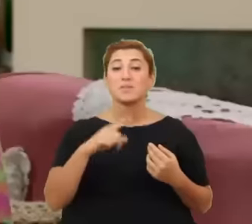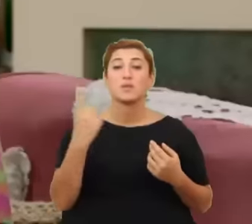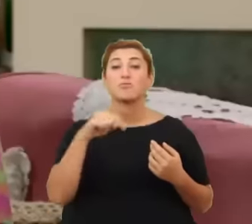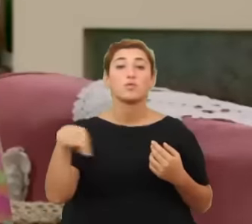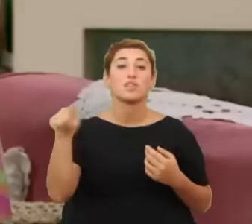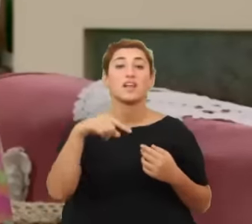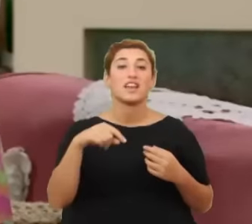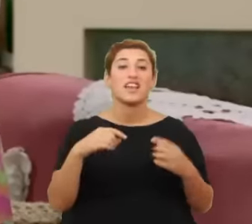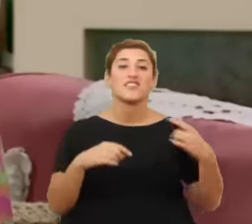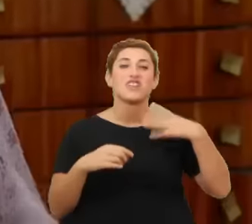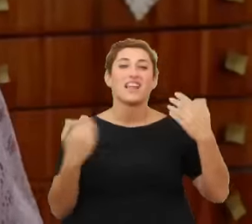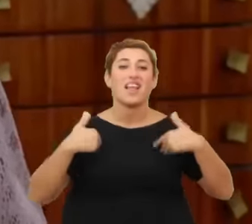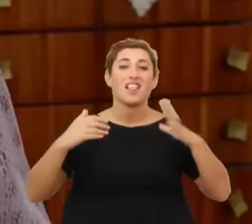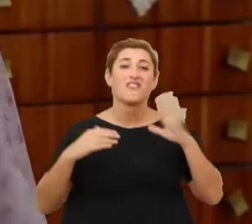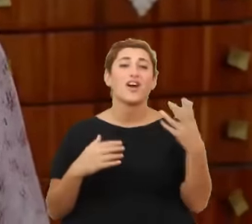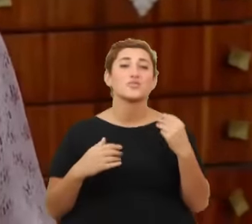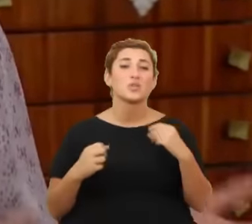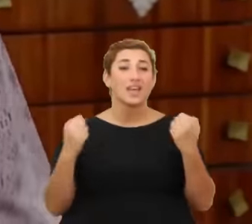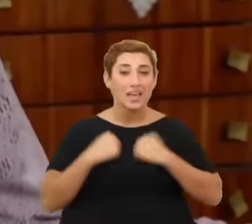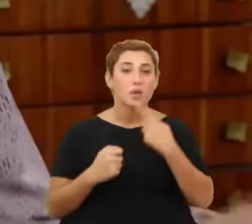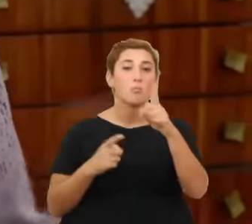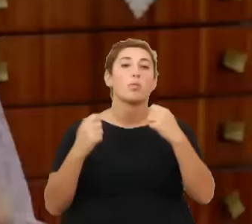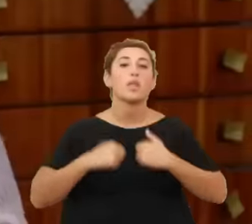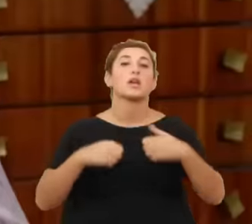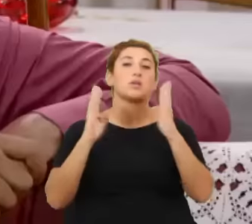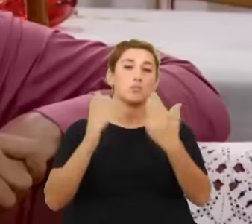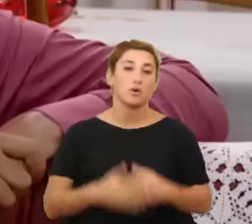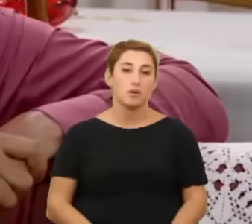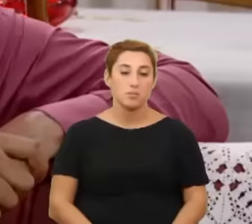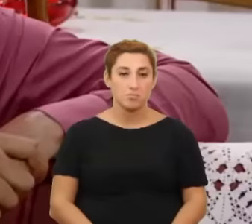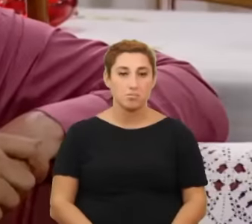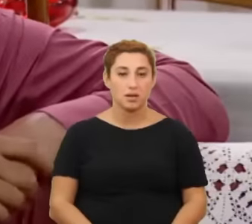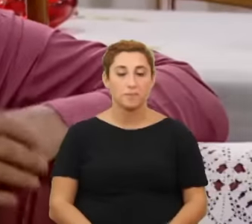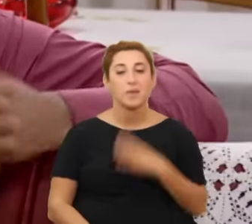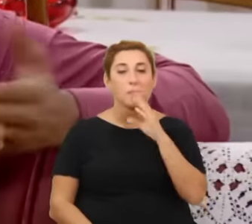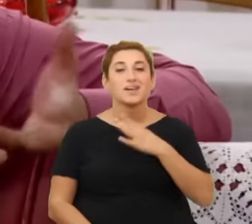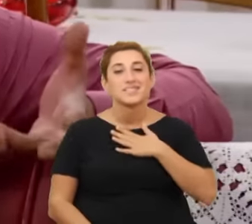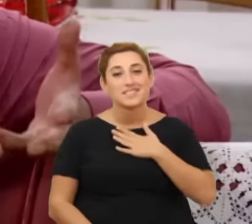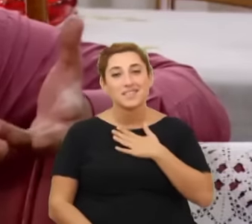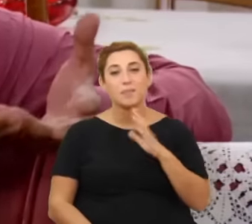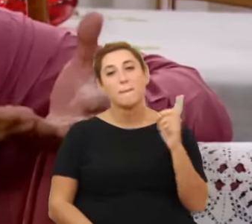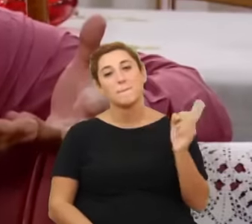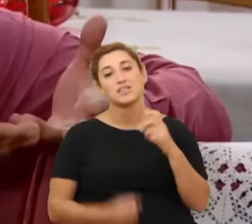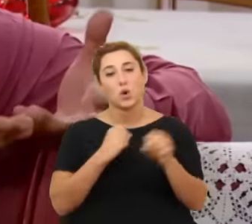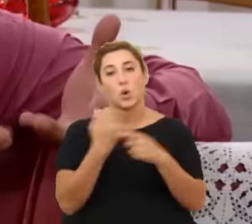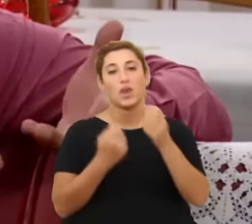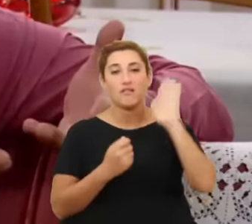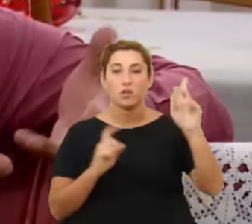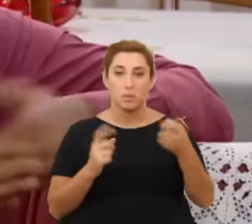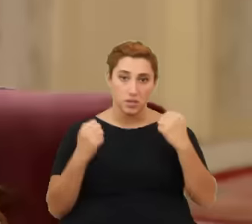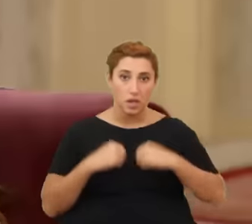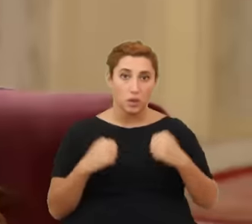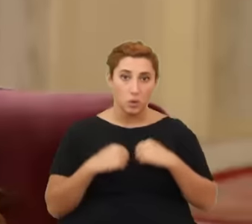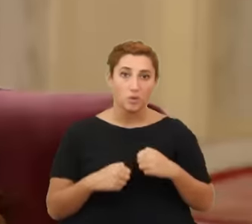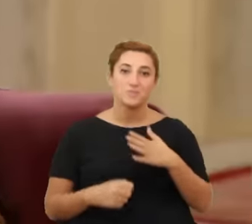bunların böyle çelik yelekleri var. Ele hoş. Giy diyorum onu da giymiyor. Evet frambuazlı pastam yani bazen göreve giderken bazen giyiyoruz